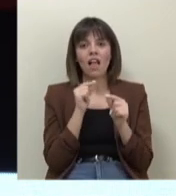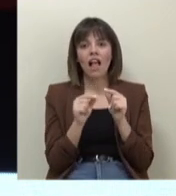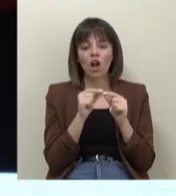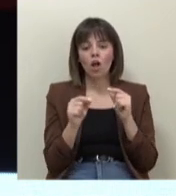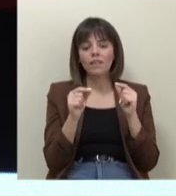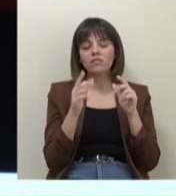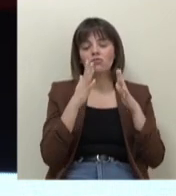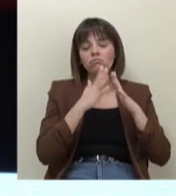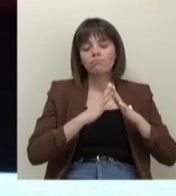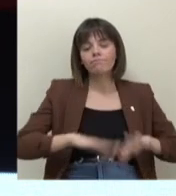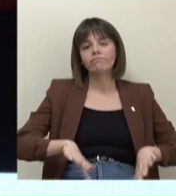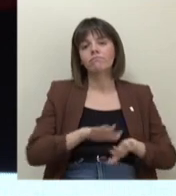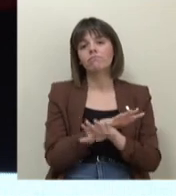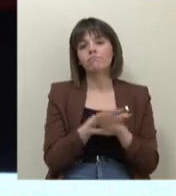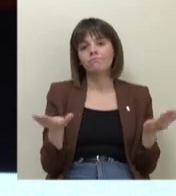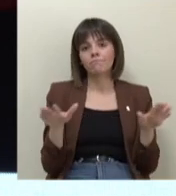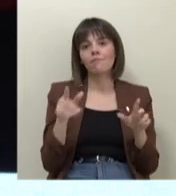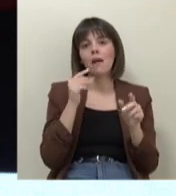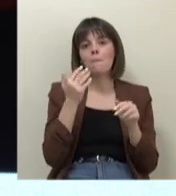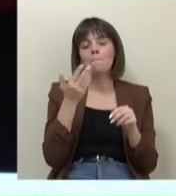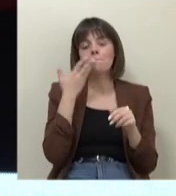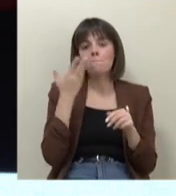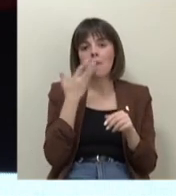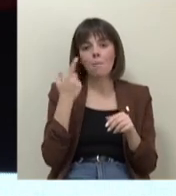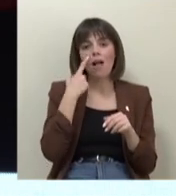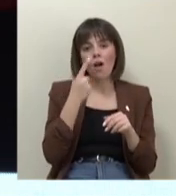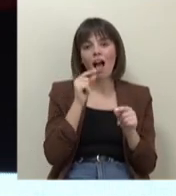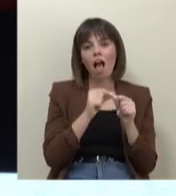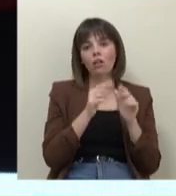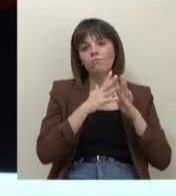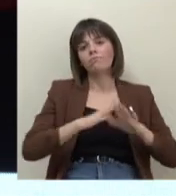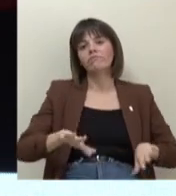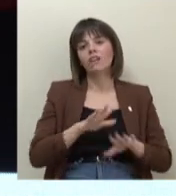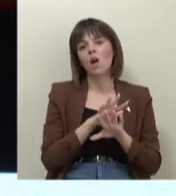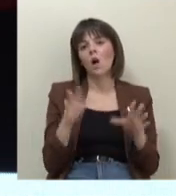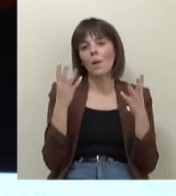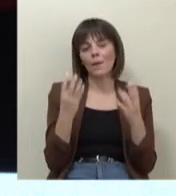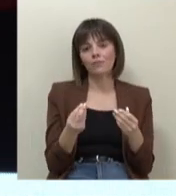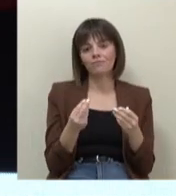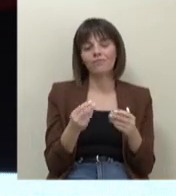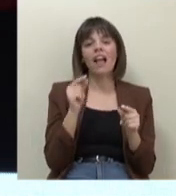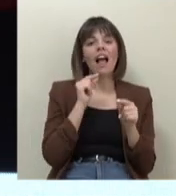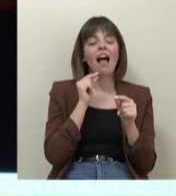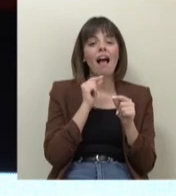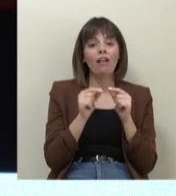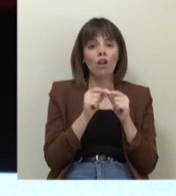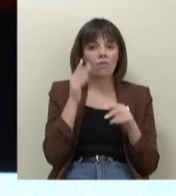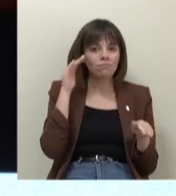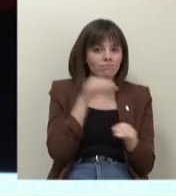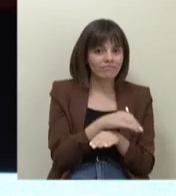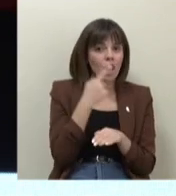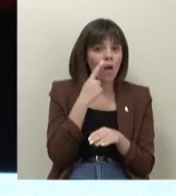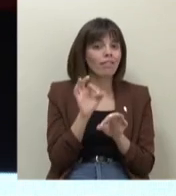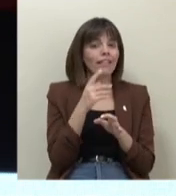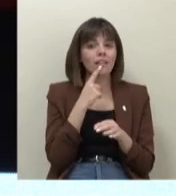ekonomi çöker. Marmara bölgesinin ekonomisi dizüstü çöker. Ekonominin çökmesi Marmara bölgesine